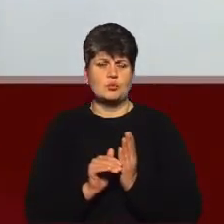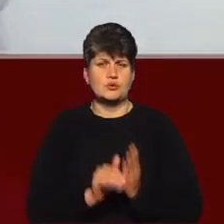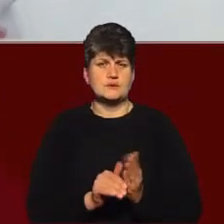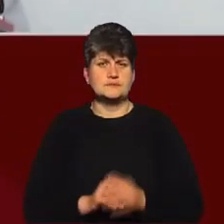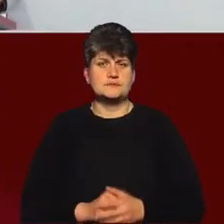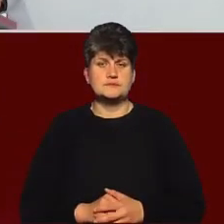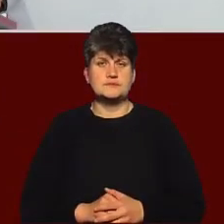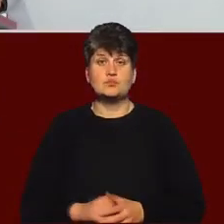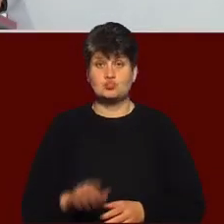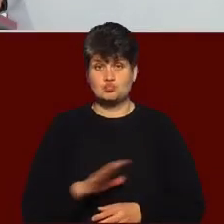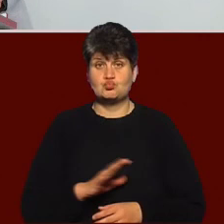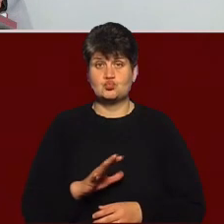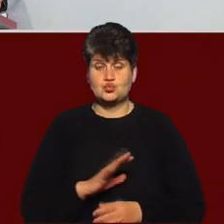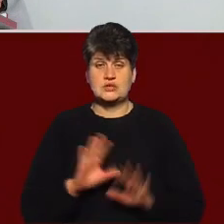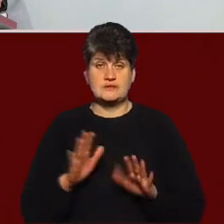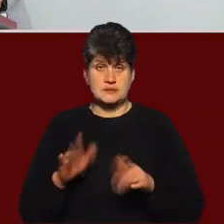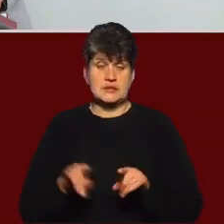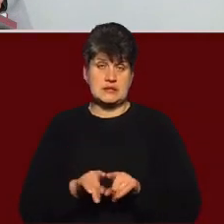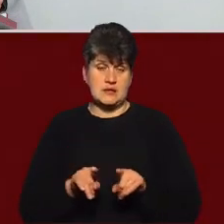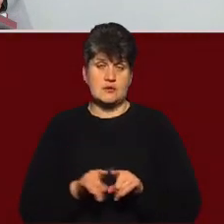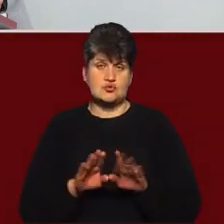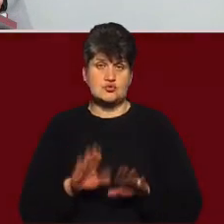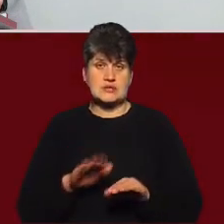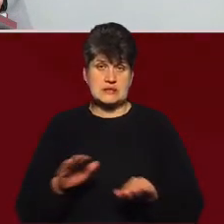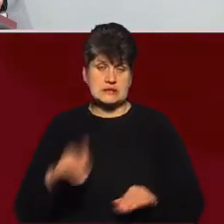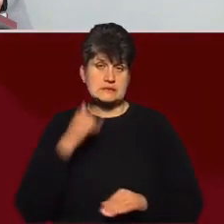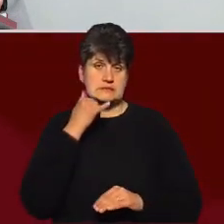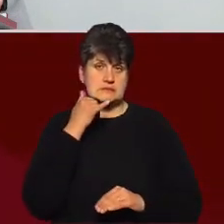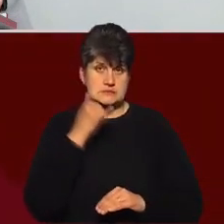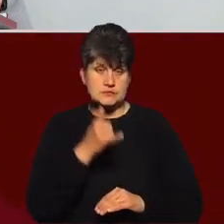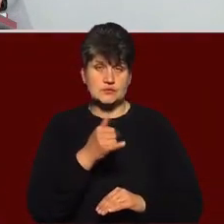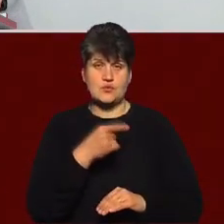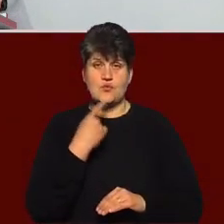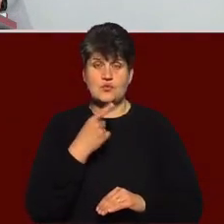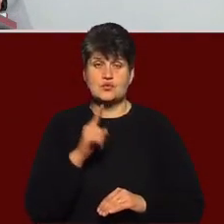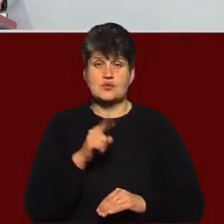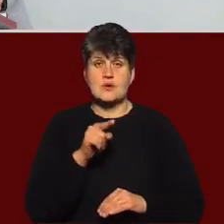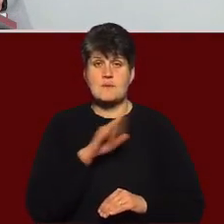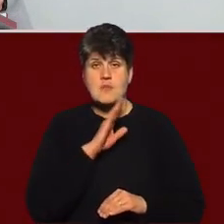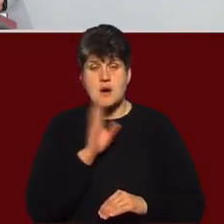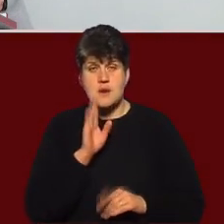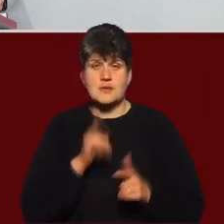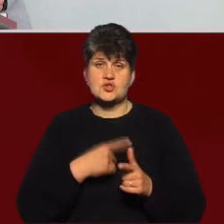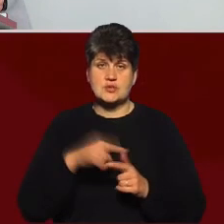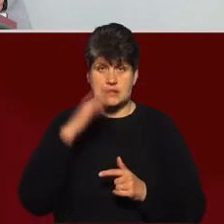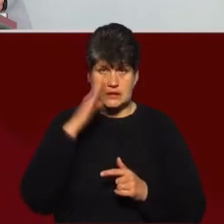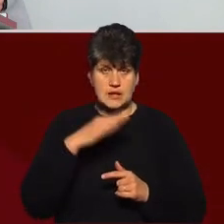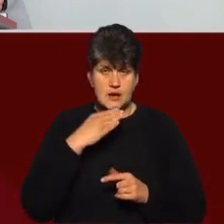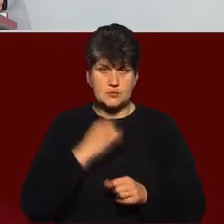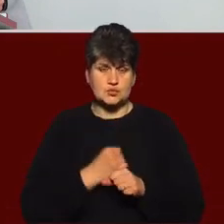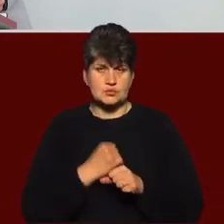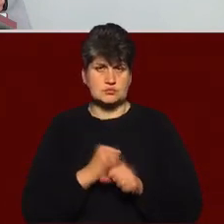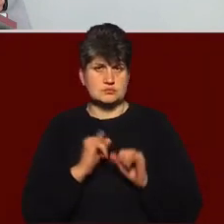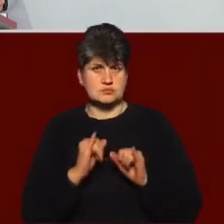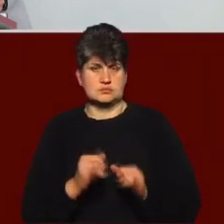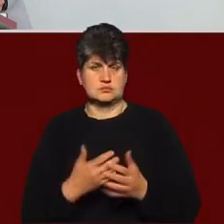Були такі випадки також, що телефонують діти, повідомляють, що там чи мати, чи батько вчиняють певні дії,